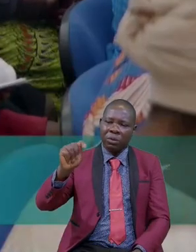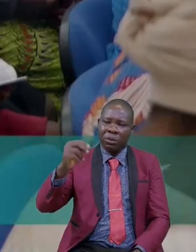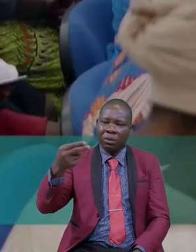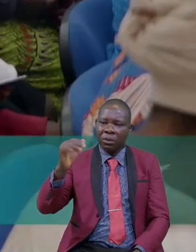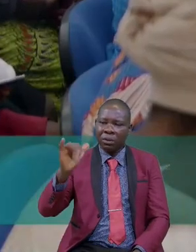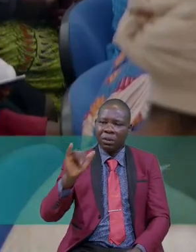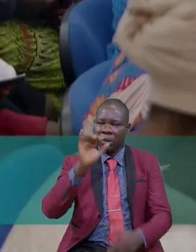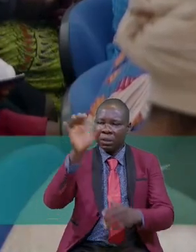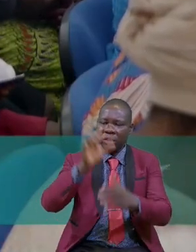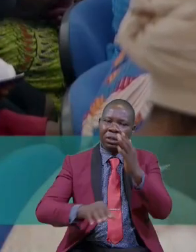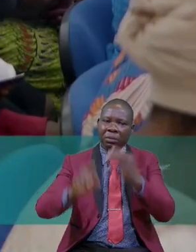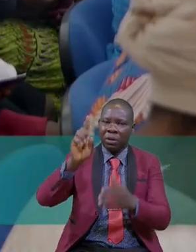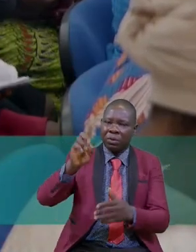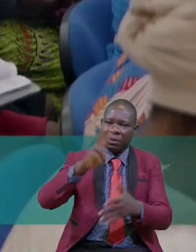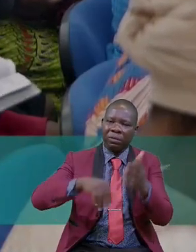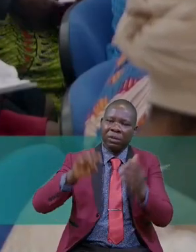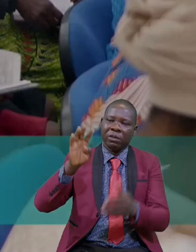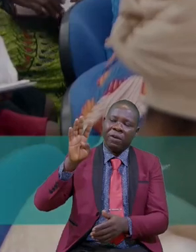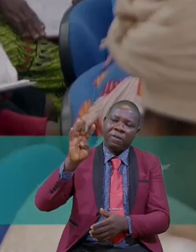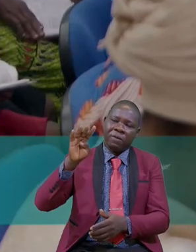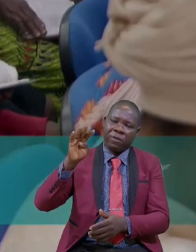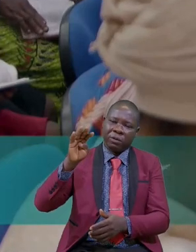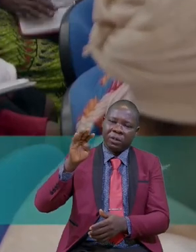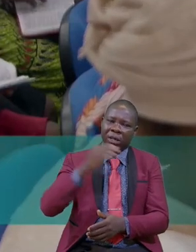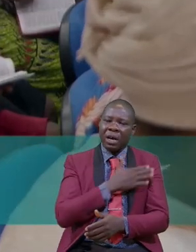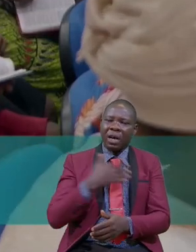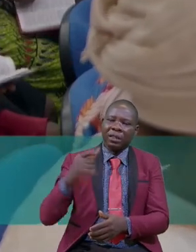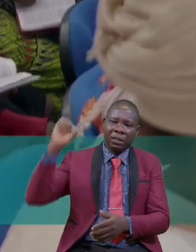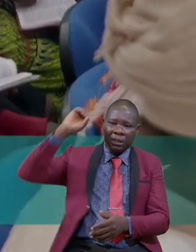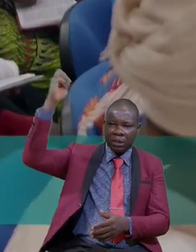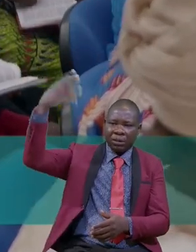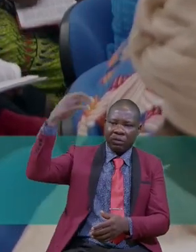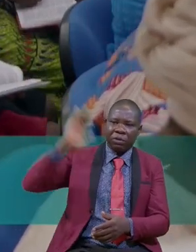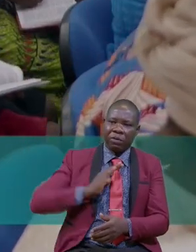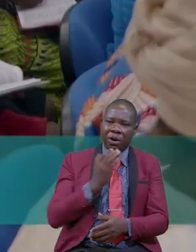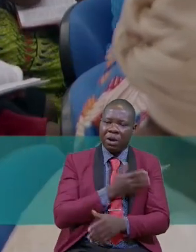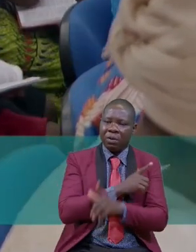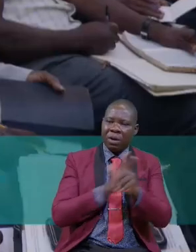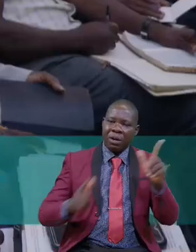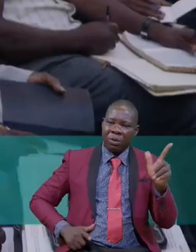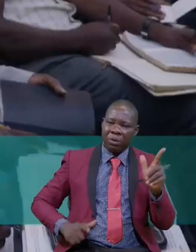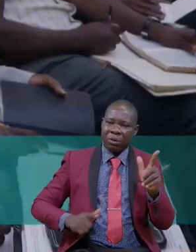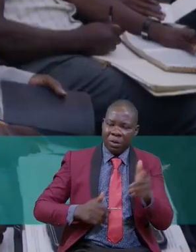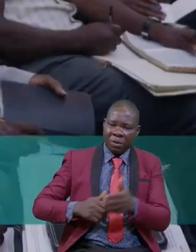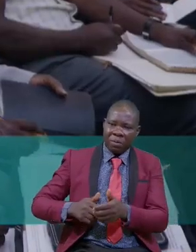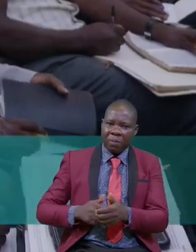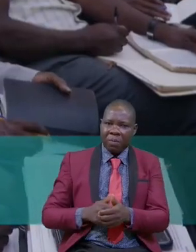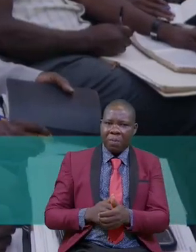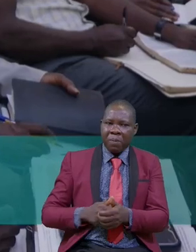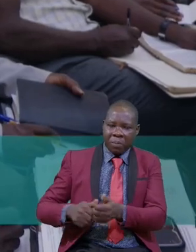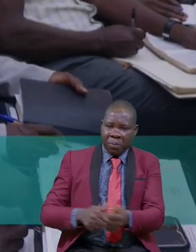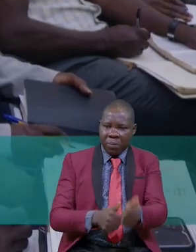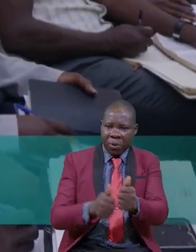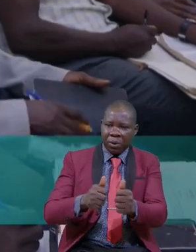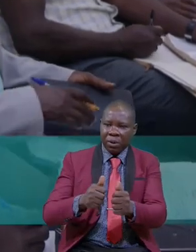1, verset 14, et la grâce de notre Seigneur. L'apôtre Paul a réalisé, comment est-ce que je